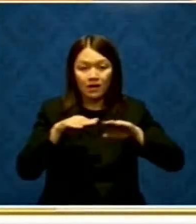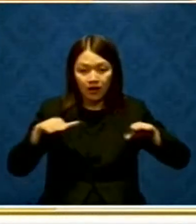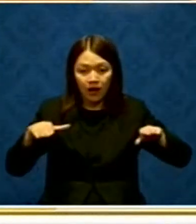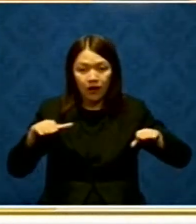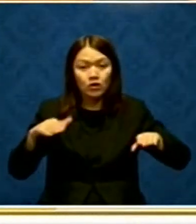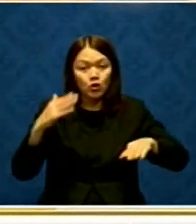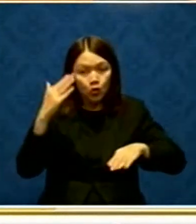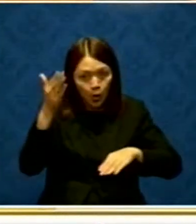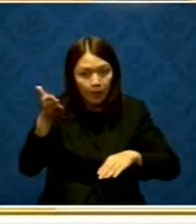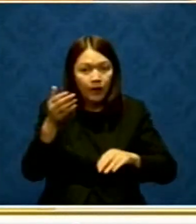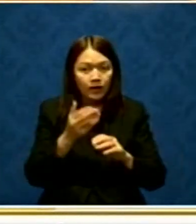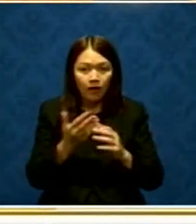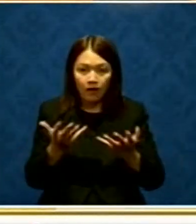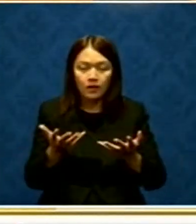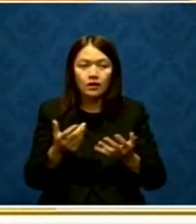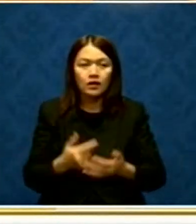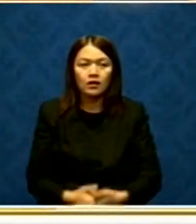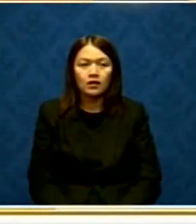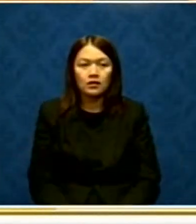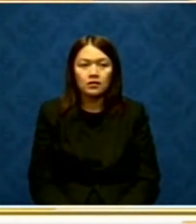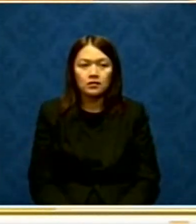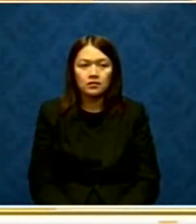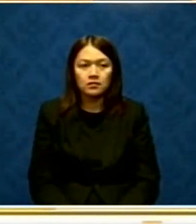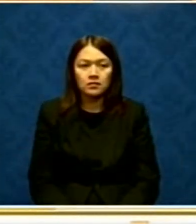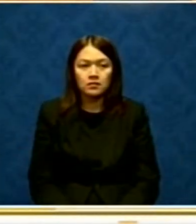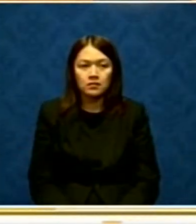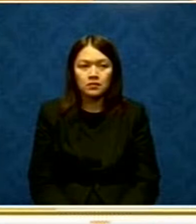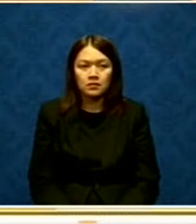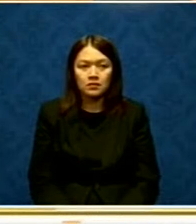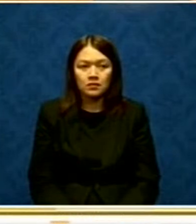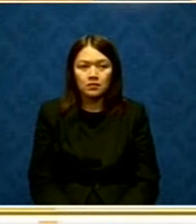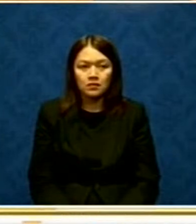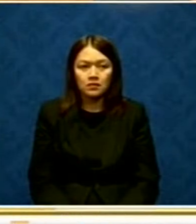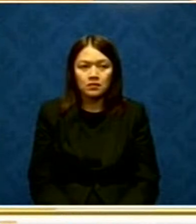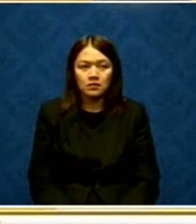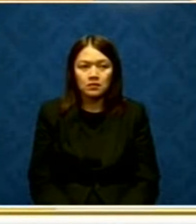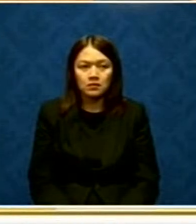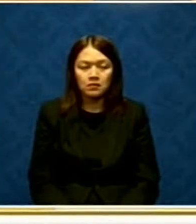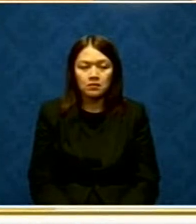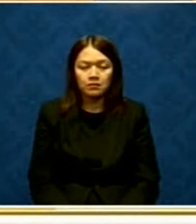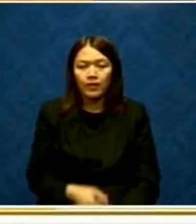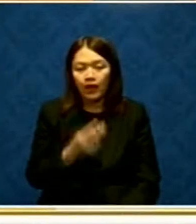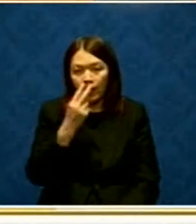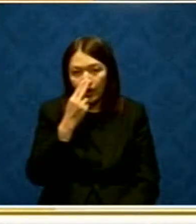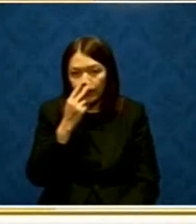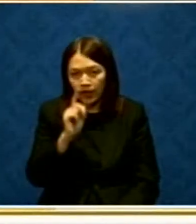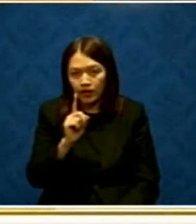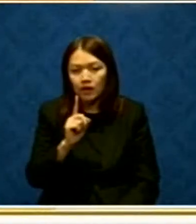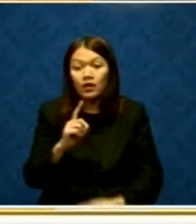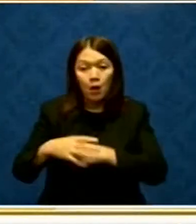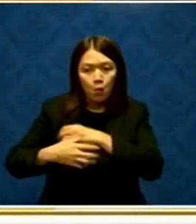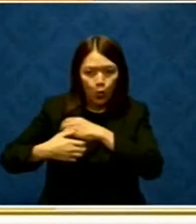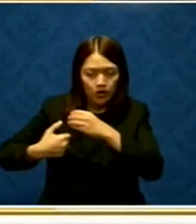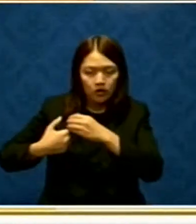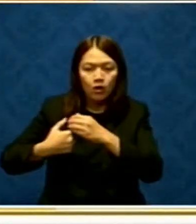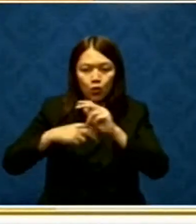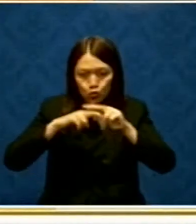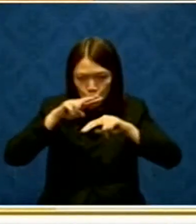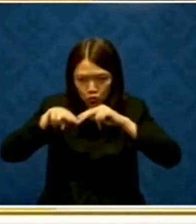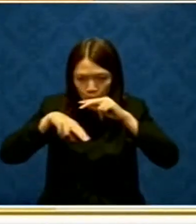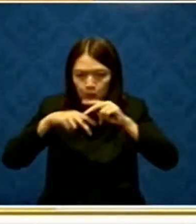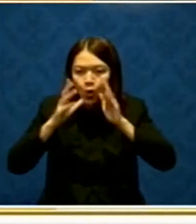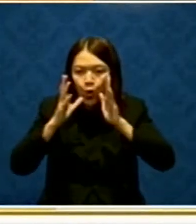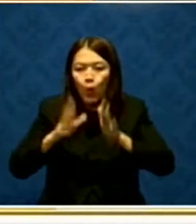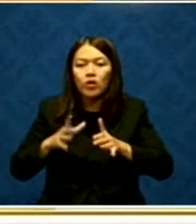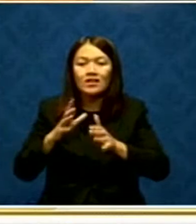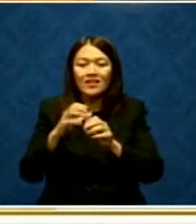ะไรต่อไปข้างหน้าผมเรียนอย่างนี้ครับว่าเมื่อมันเกิดเหตุอย่างนี้แล้วเนี่ย1เราก็ให้สอบสวนเอาคนผิด